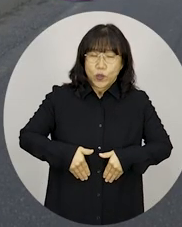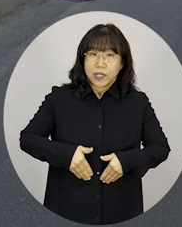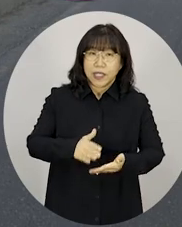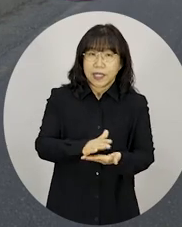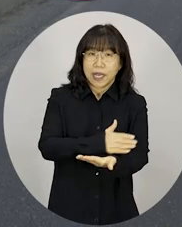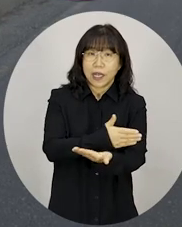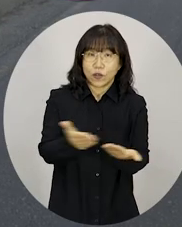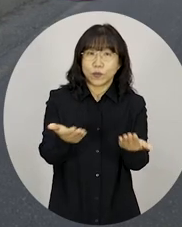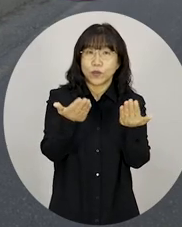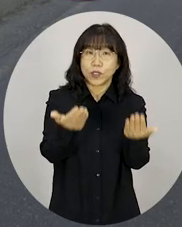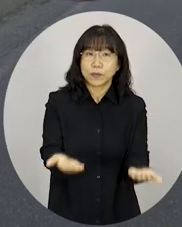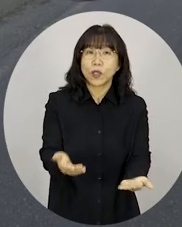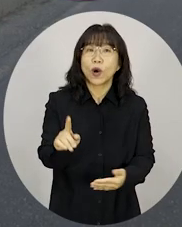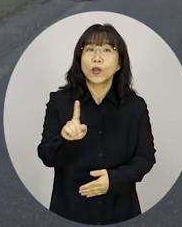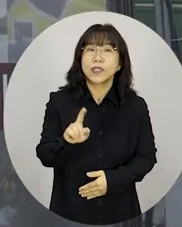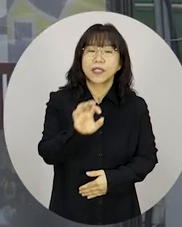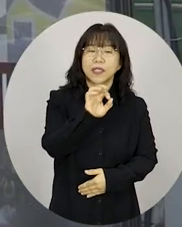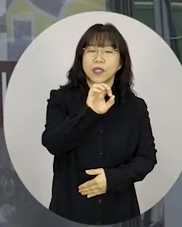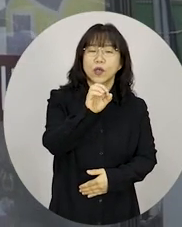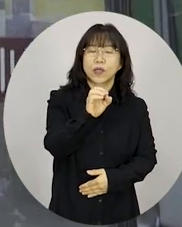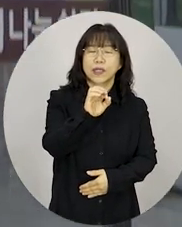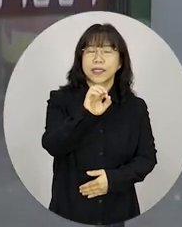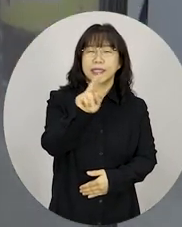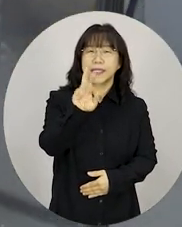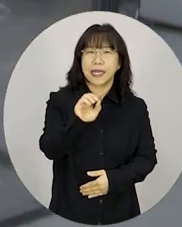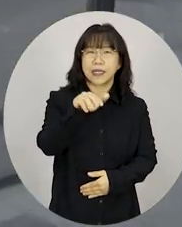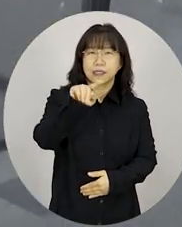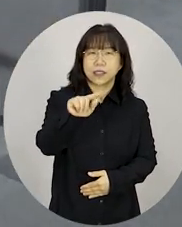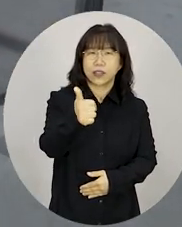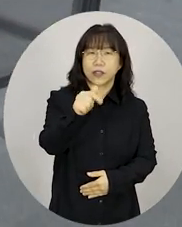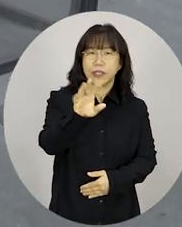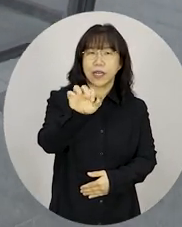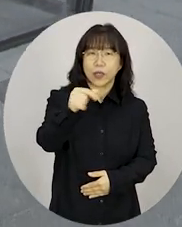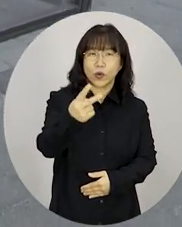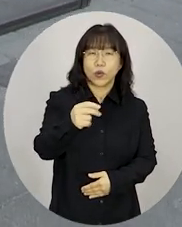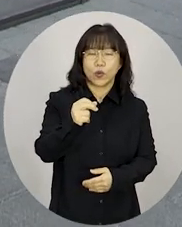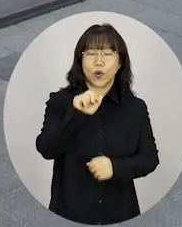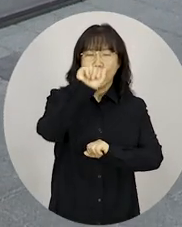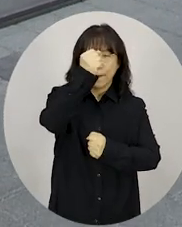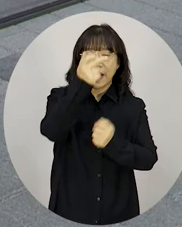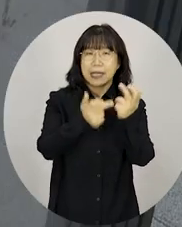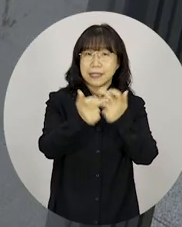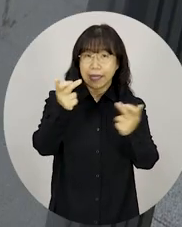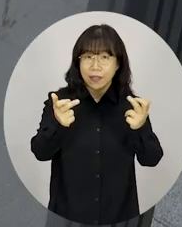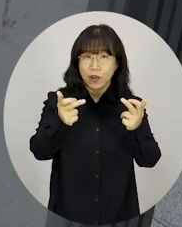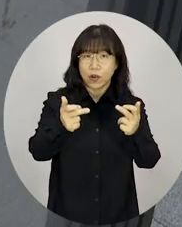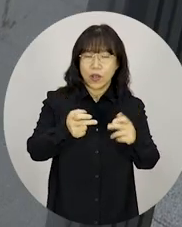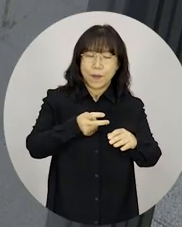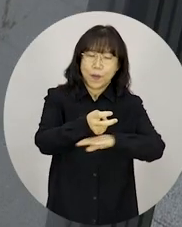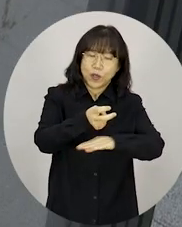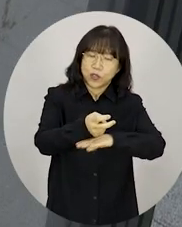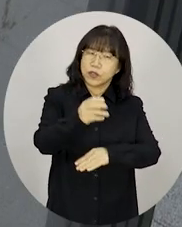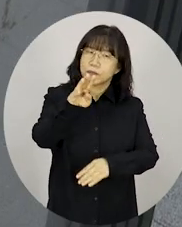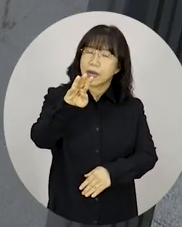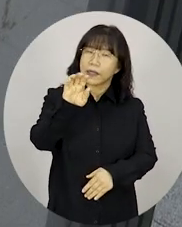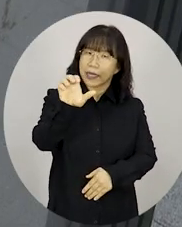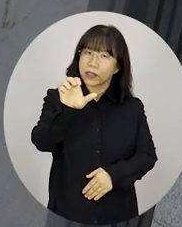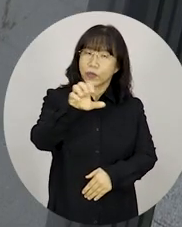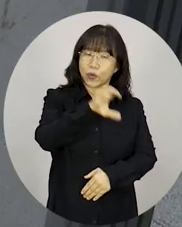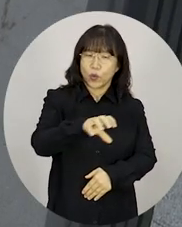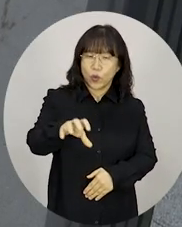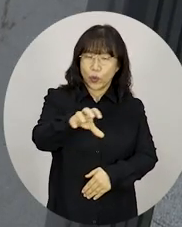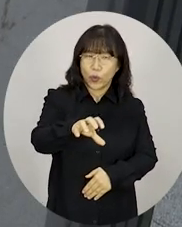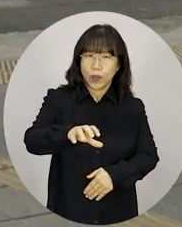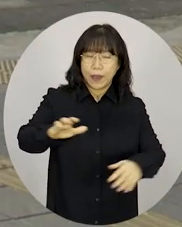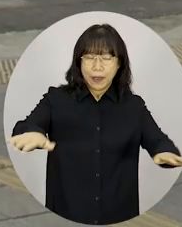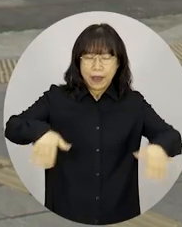온기 나눔 쉼터는 양천향교역과 발산역 주변 버스정류장 45곳을 포함해 강서구청 사거리